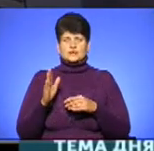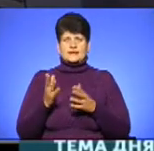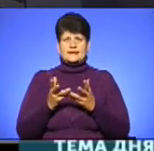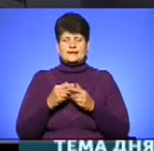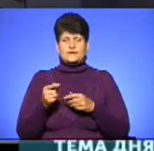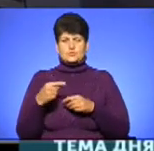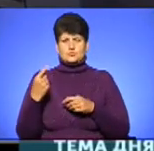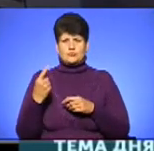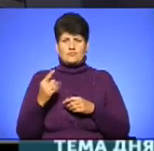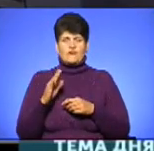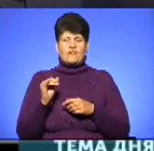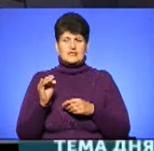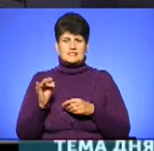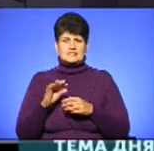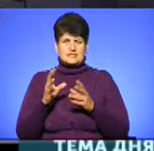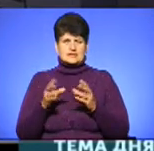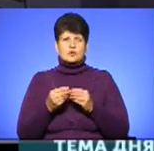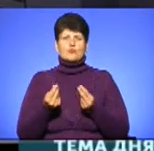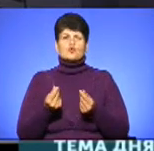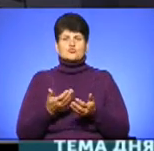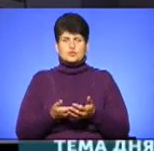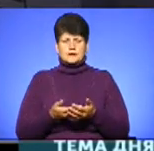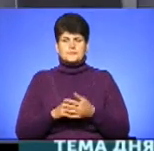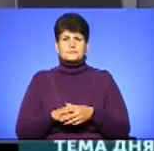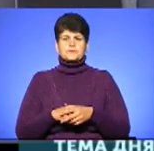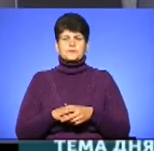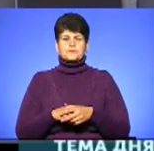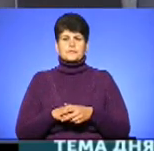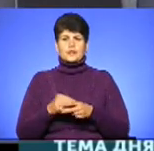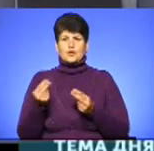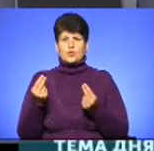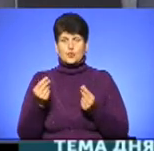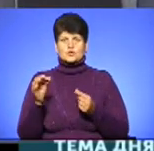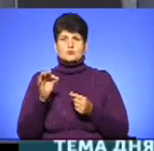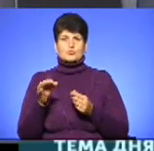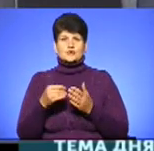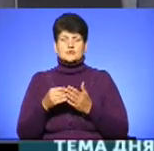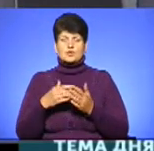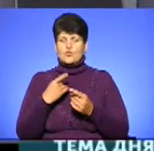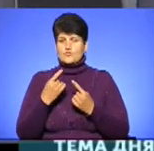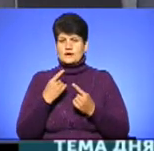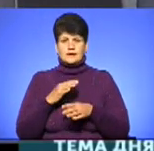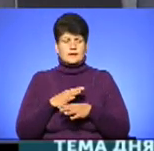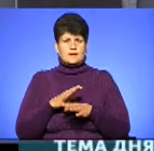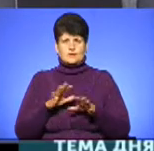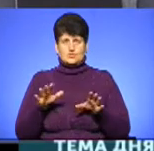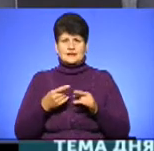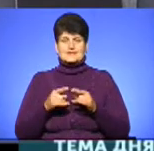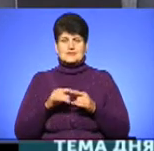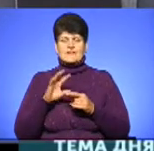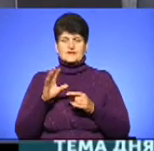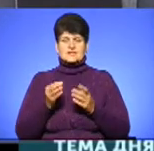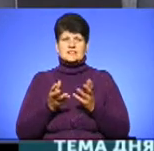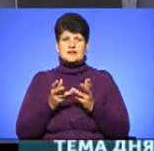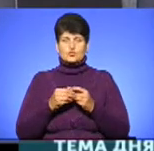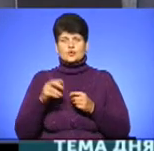цієї вакцини і скільки вона загалом коштує? Значить, про кошти, про ціну я говорити не буду, тому що це йде за рахунок держави, туди входить